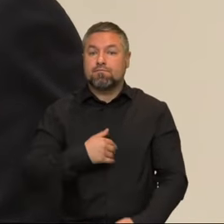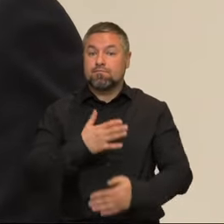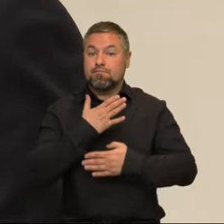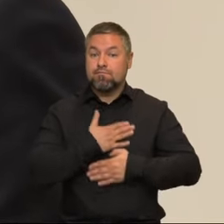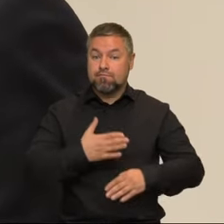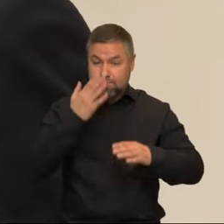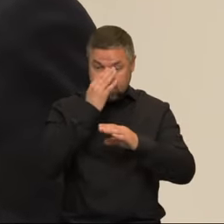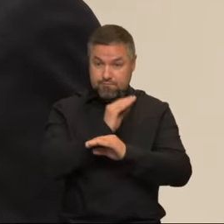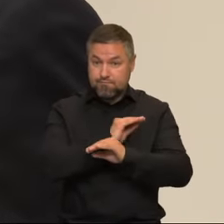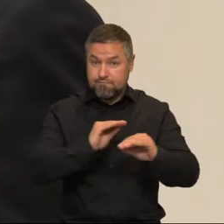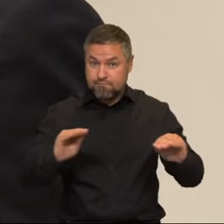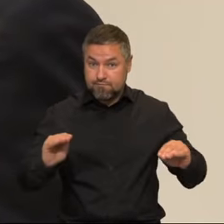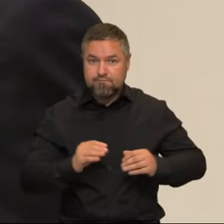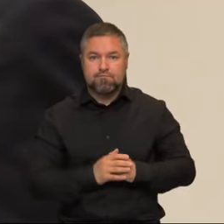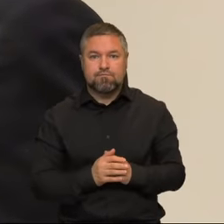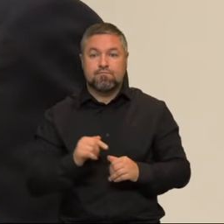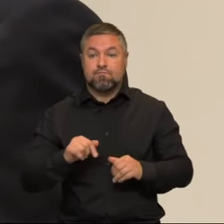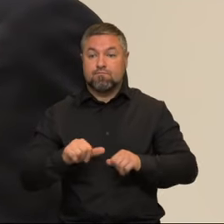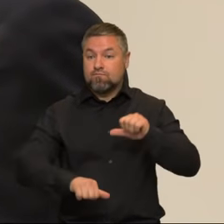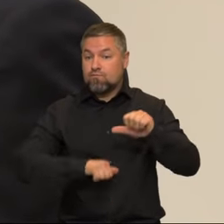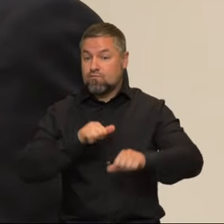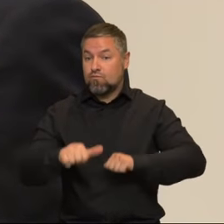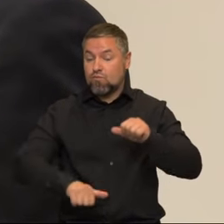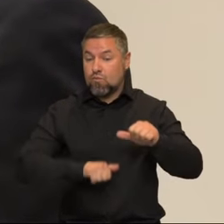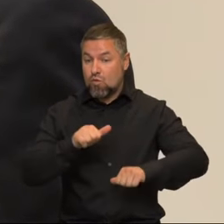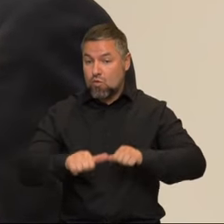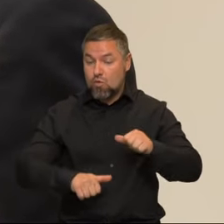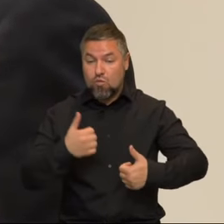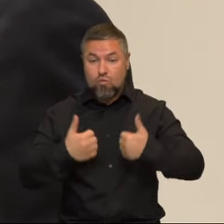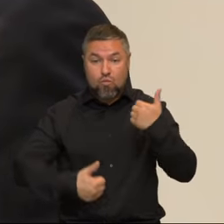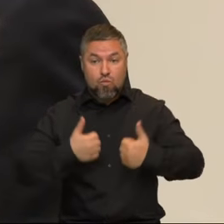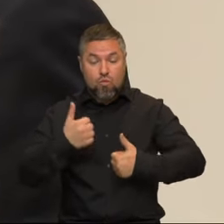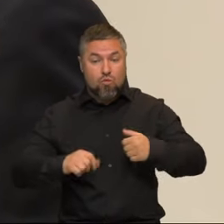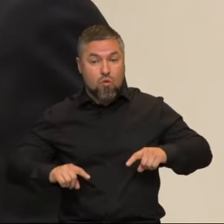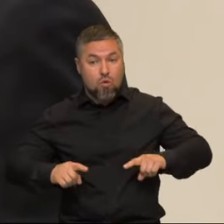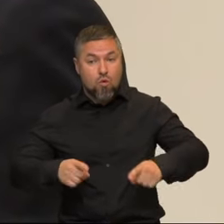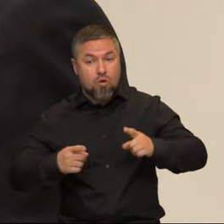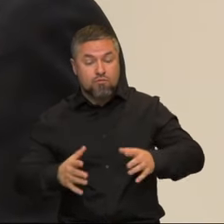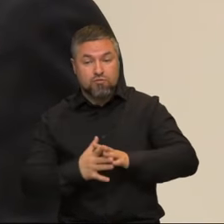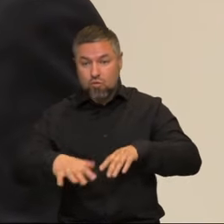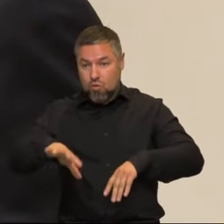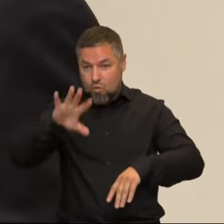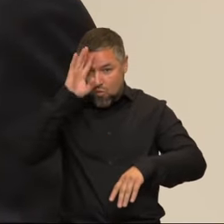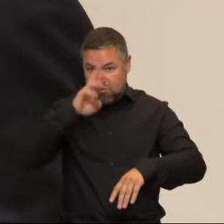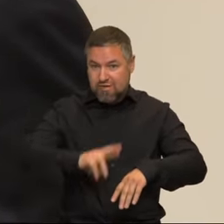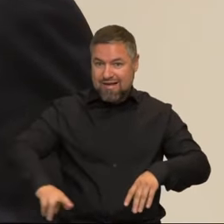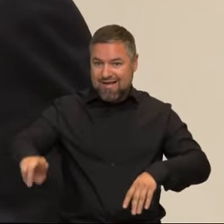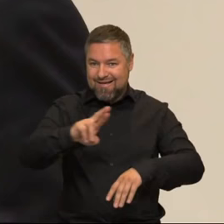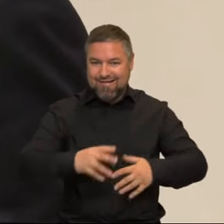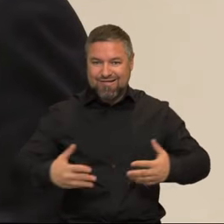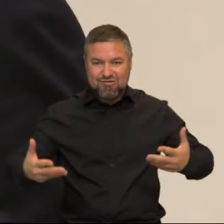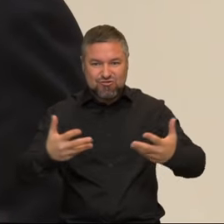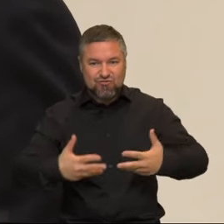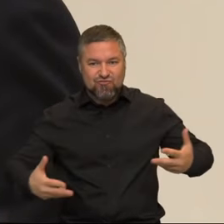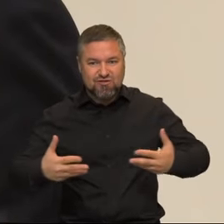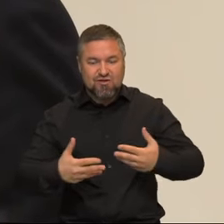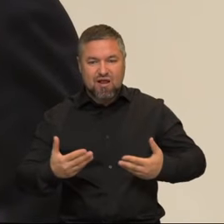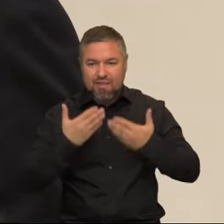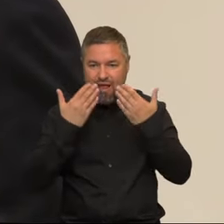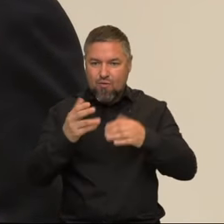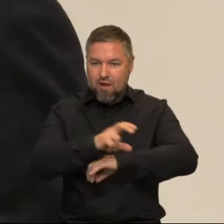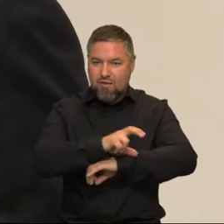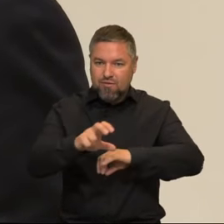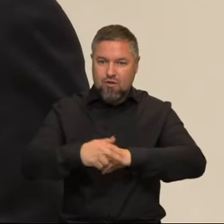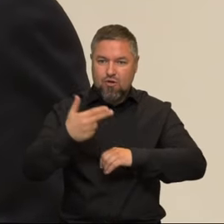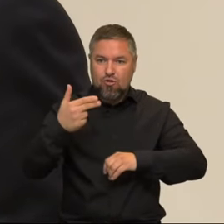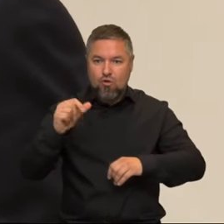miło poinformować, że w tegorocznej edycji konkursu organizowanego przez Łódzką Radę Federacji Stowarzyszeń Naukowo-Technicznych